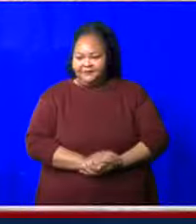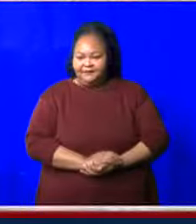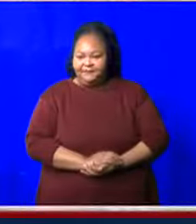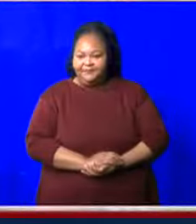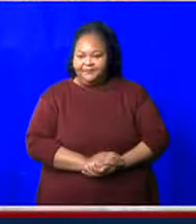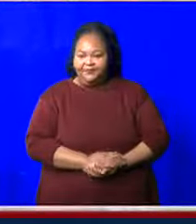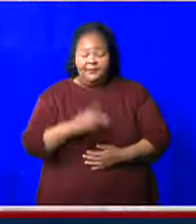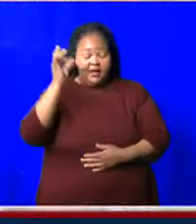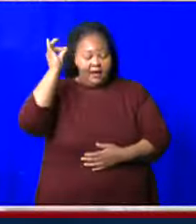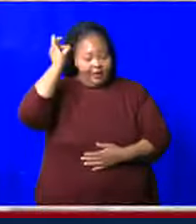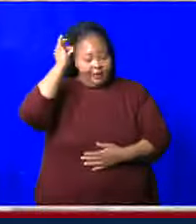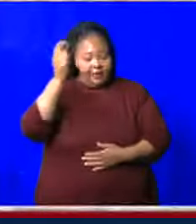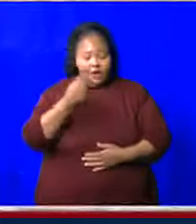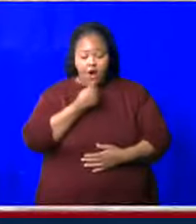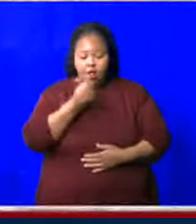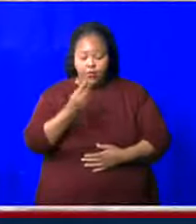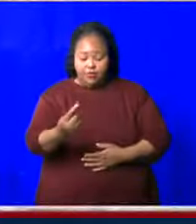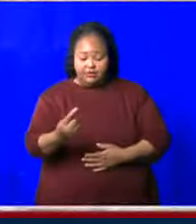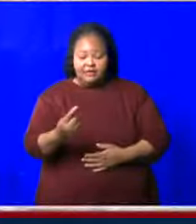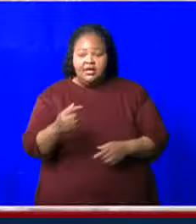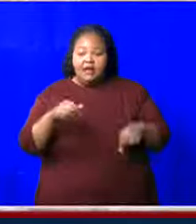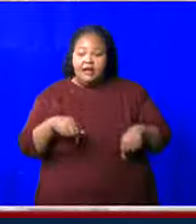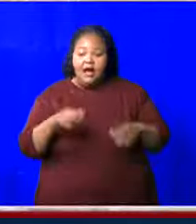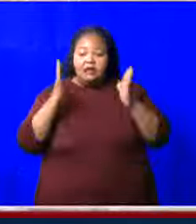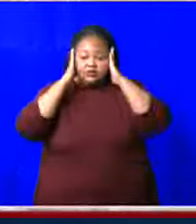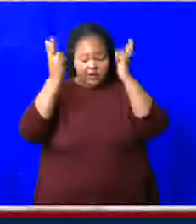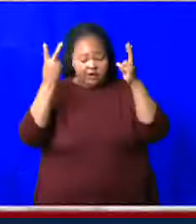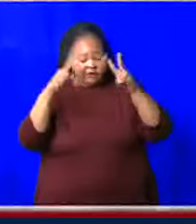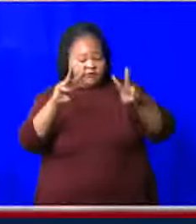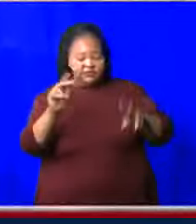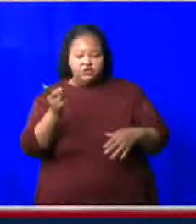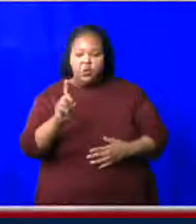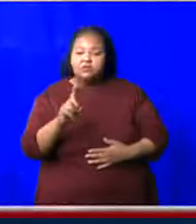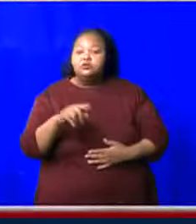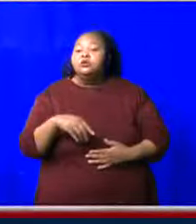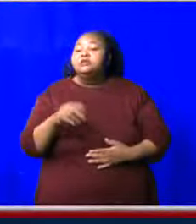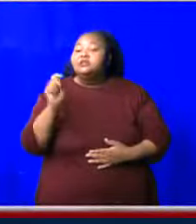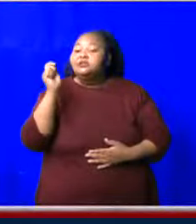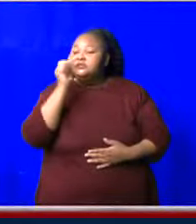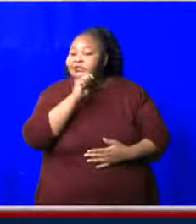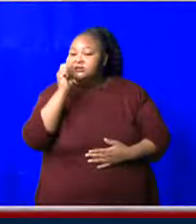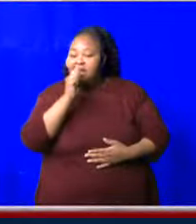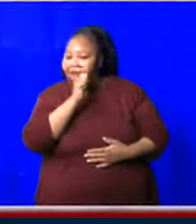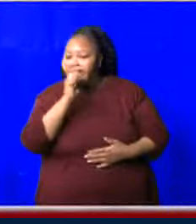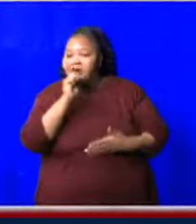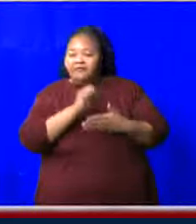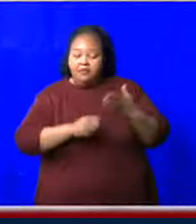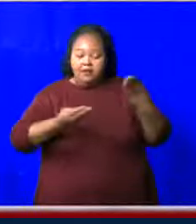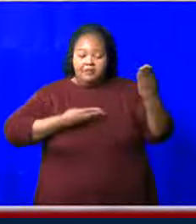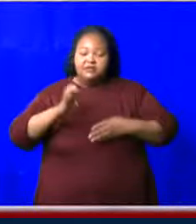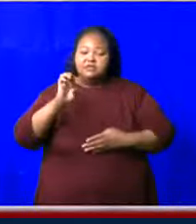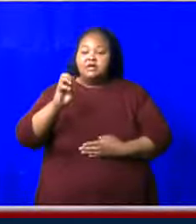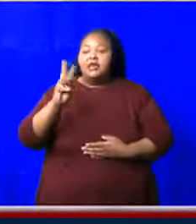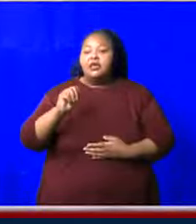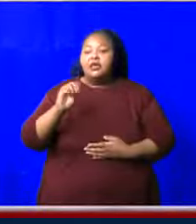Ingonyama ethi level phokophelele ekuthenini inyama sembiveni naleminye ke imikhicito nemphahla liphuma kuleli kugcine